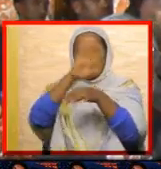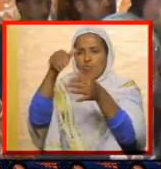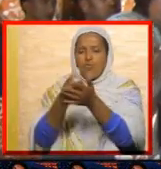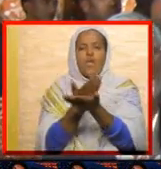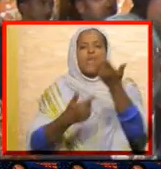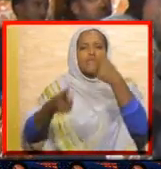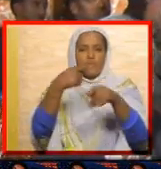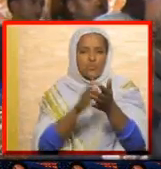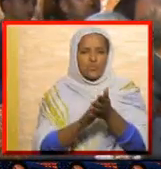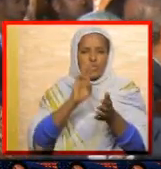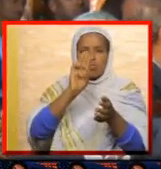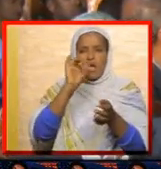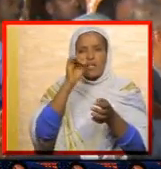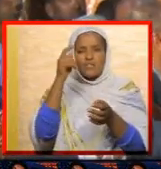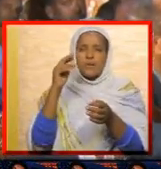በበዓታ